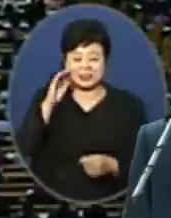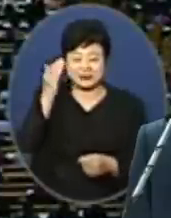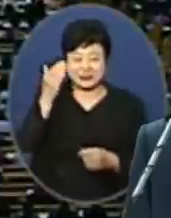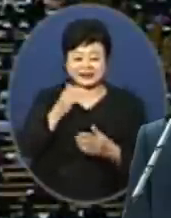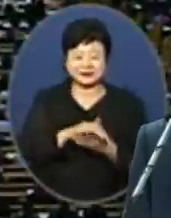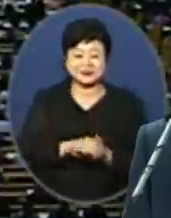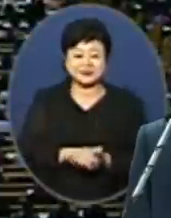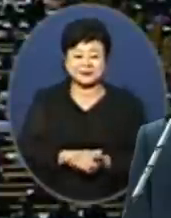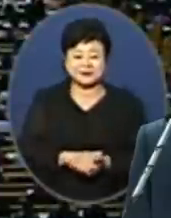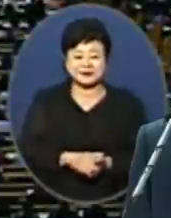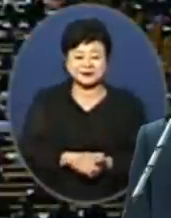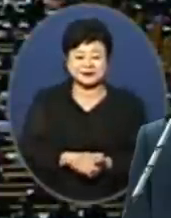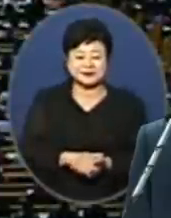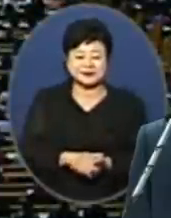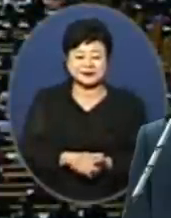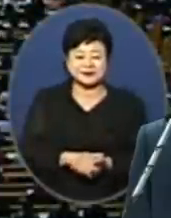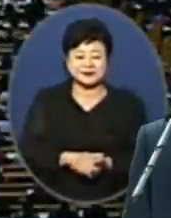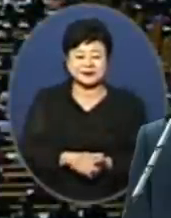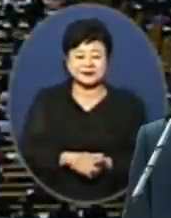없는 것입니다.